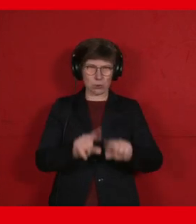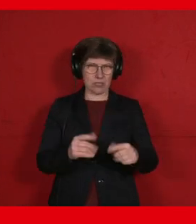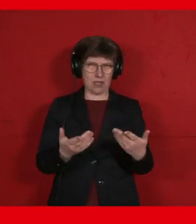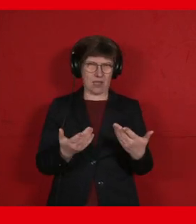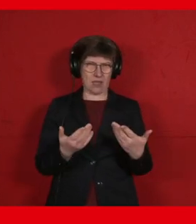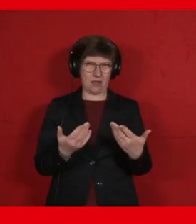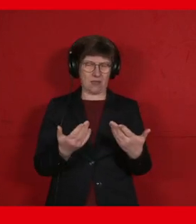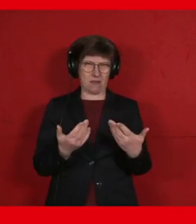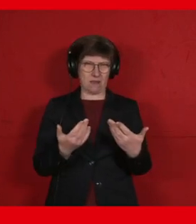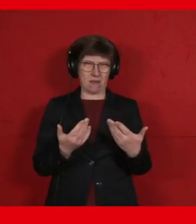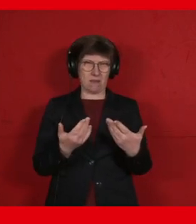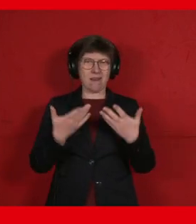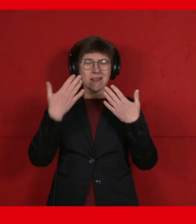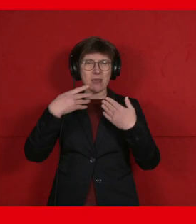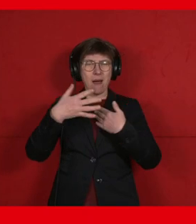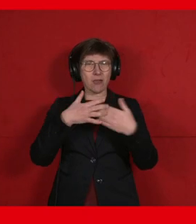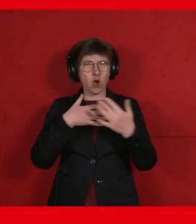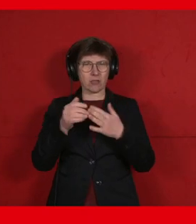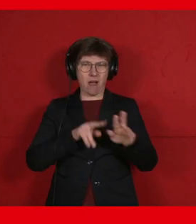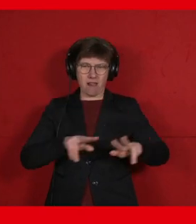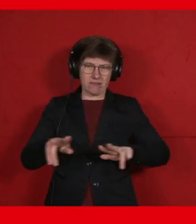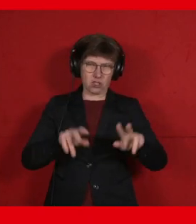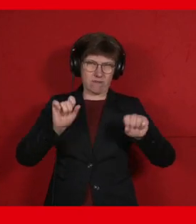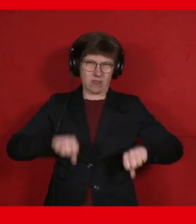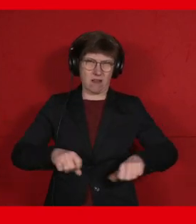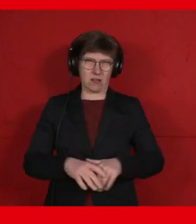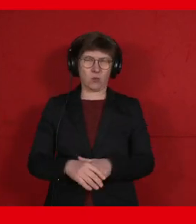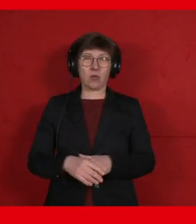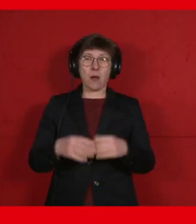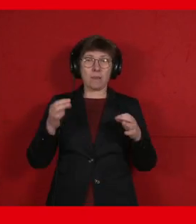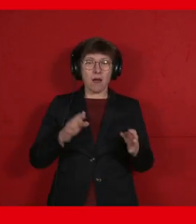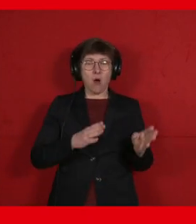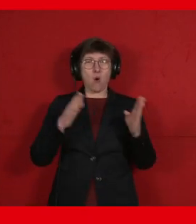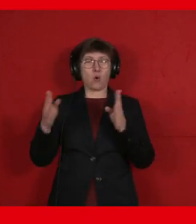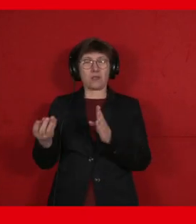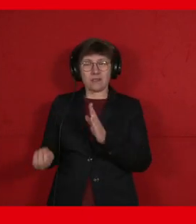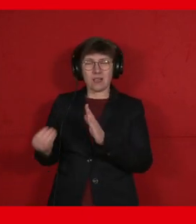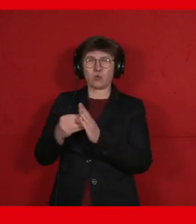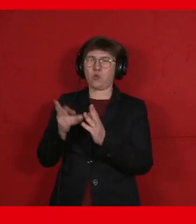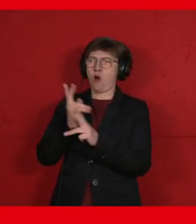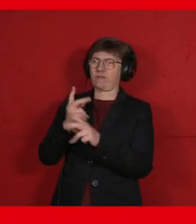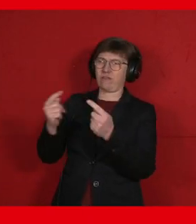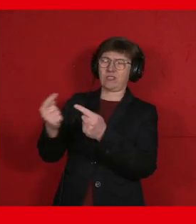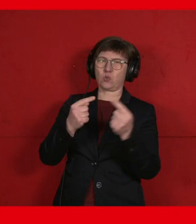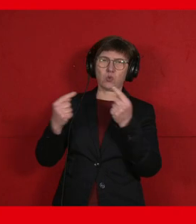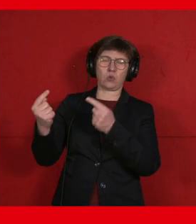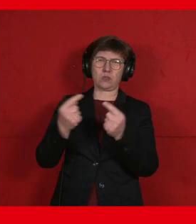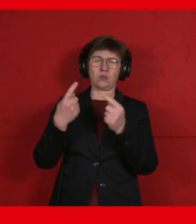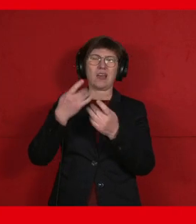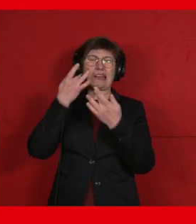ist, klimaneutral zu wirtschaften. Und wir brauchen eben, darüber reden wir oft genug,